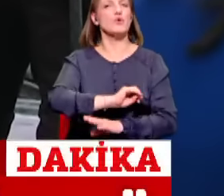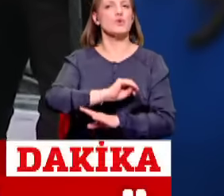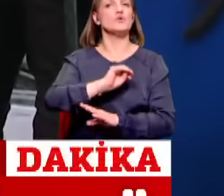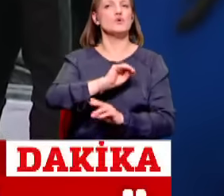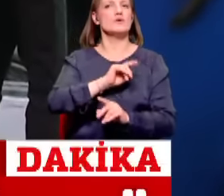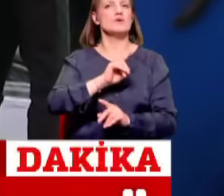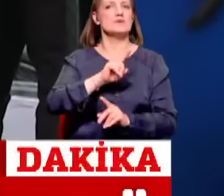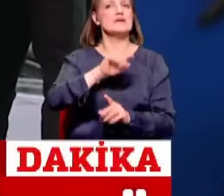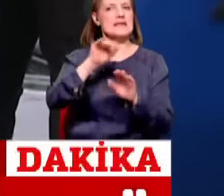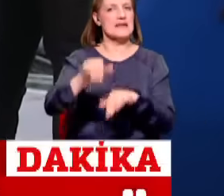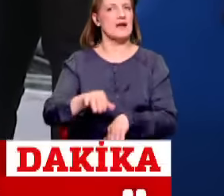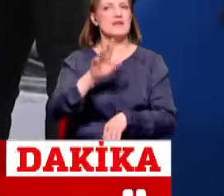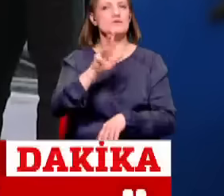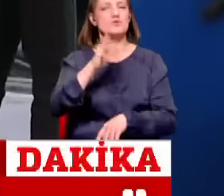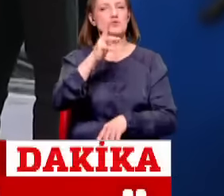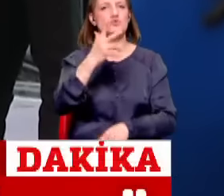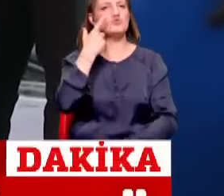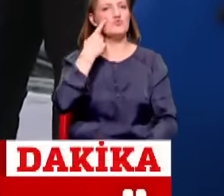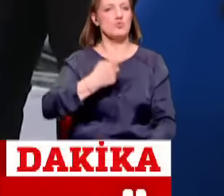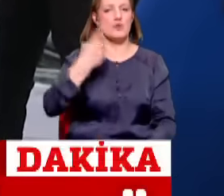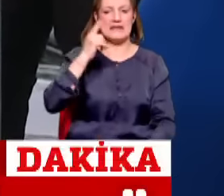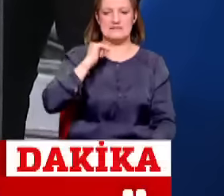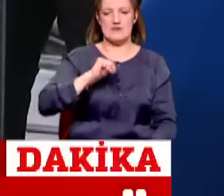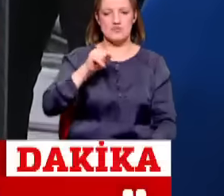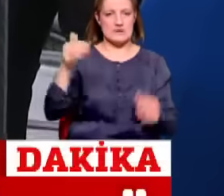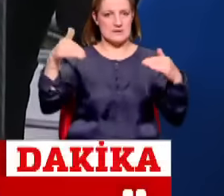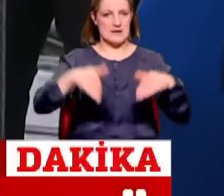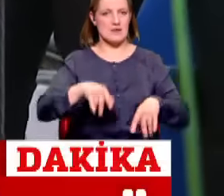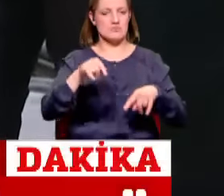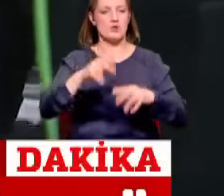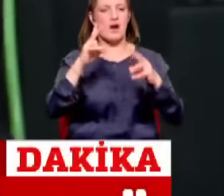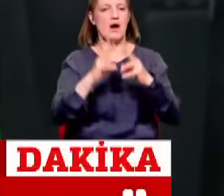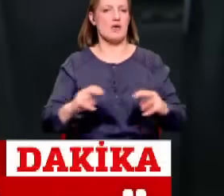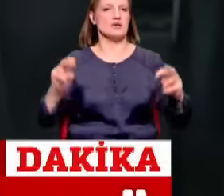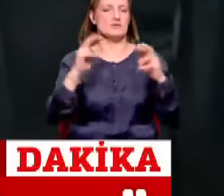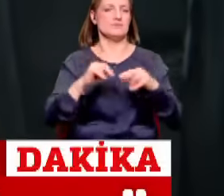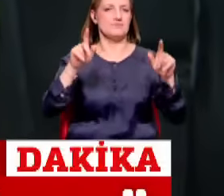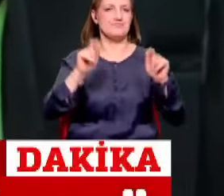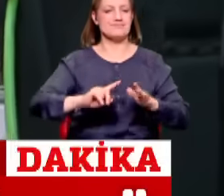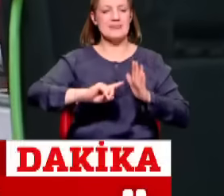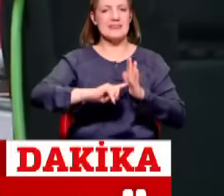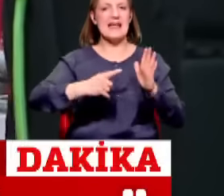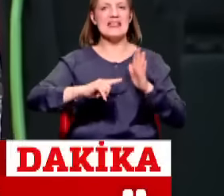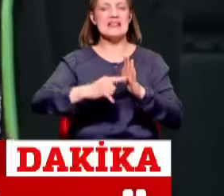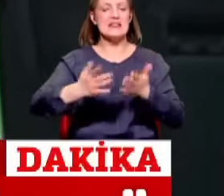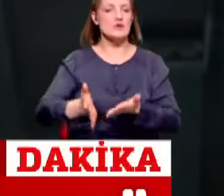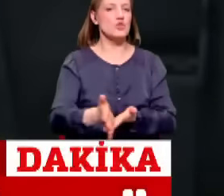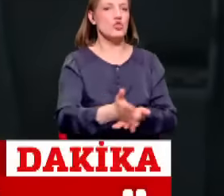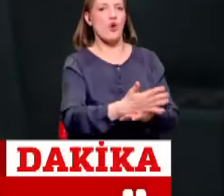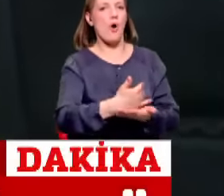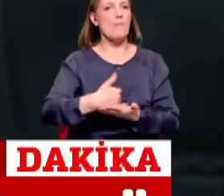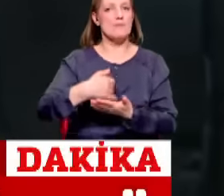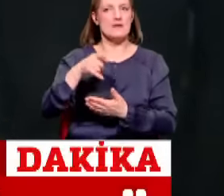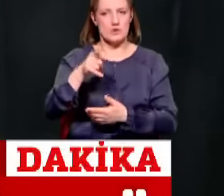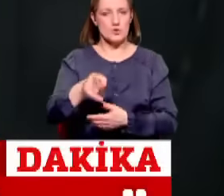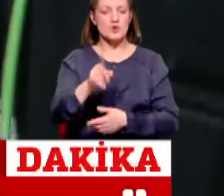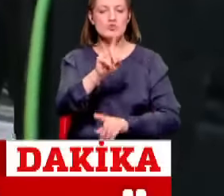yönlendirdi buraya. Üç tane Cumhuriyet Savcısı geldi. Burada araştırmasını yapıyor. Deliller